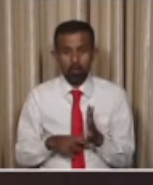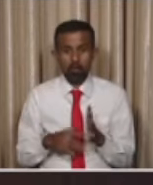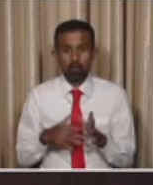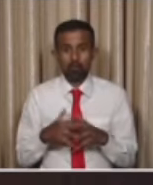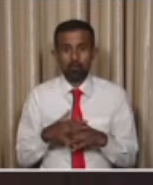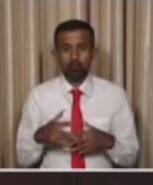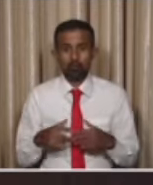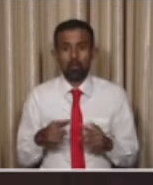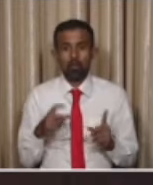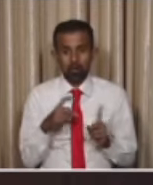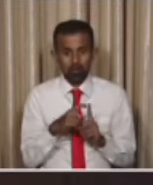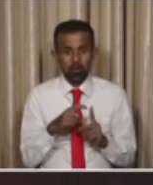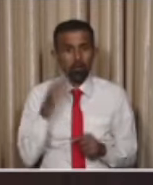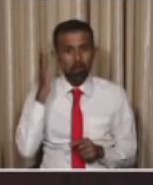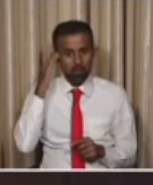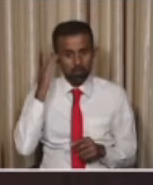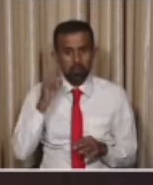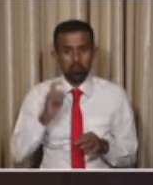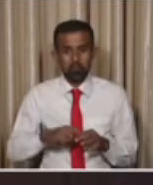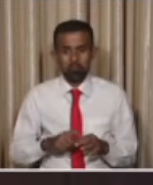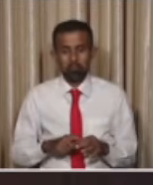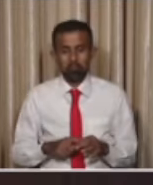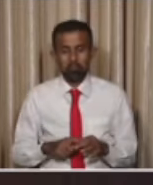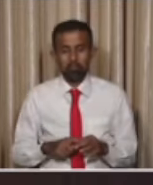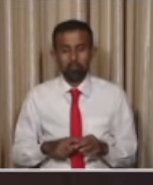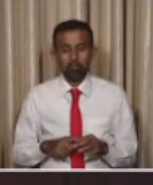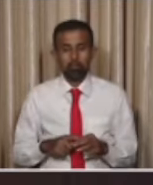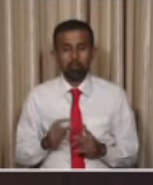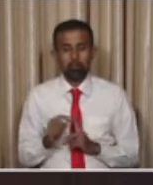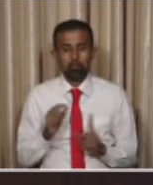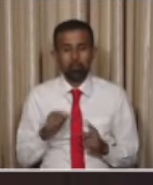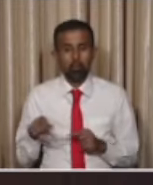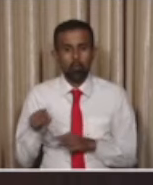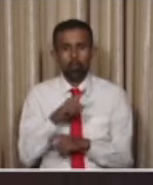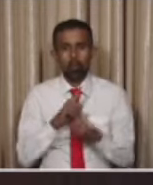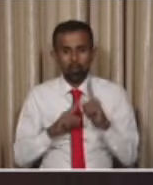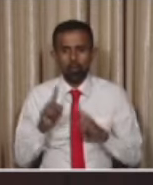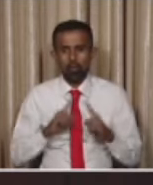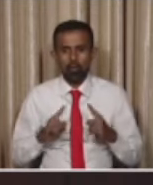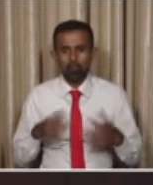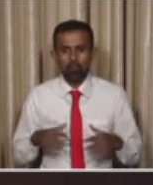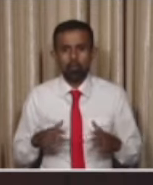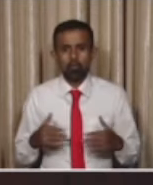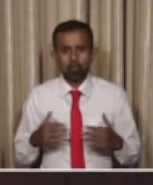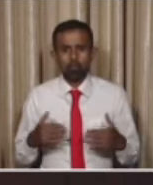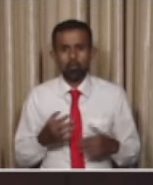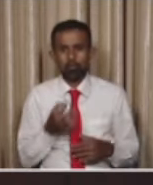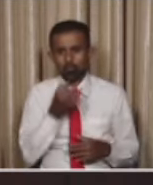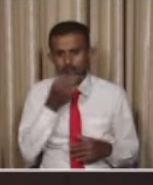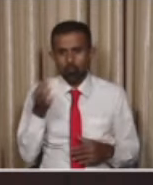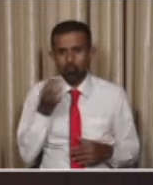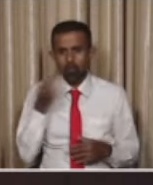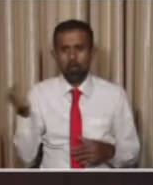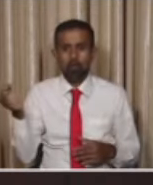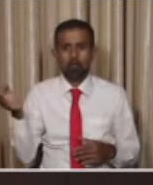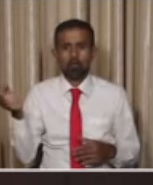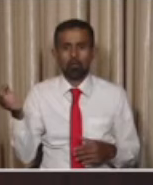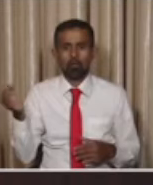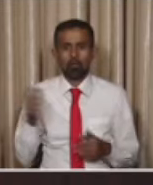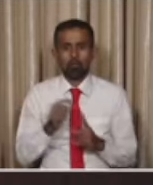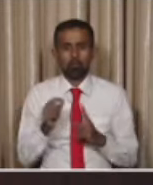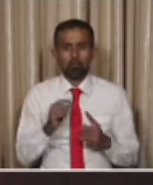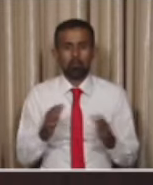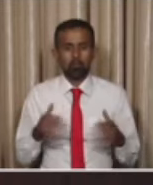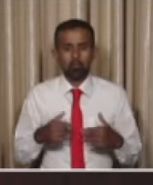dekka daya agamagi matini kesidhiye, mereka kocer kalak me parlimente hamu apa kata kerat, me tawat me chodna elevenwa, parlimente